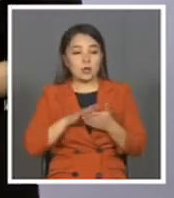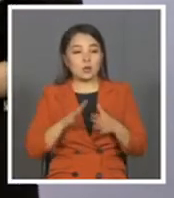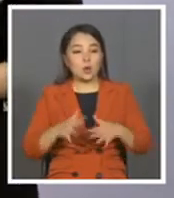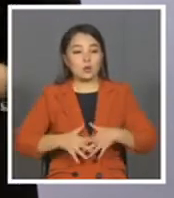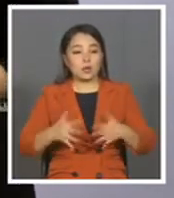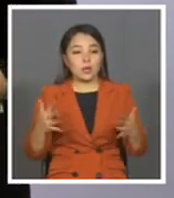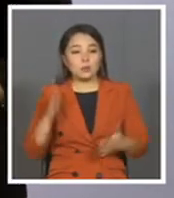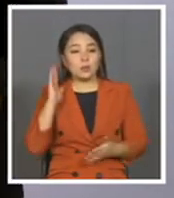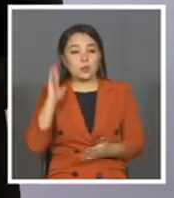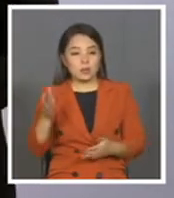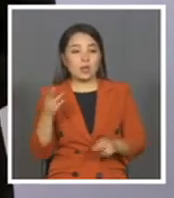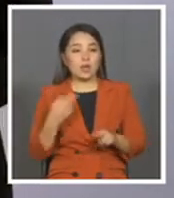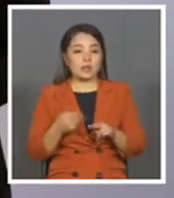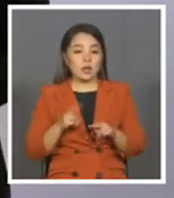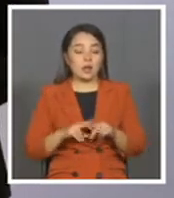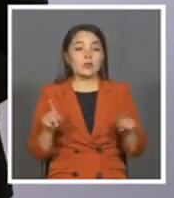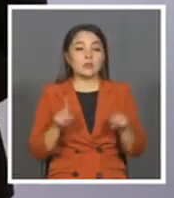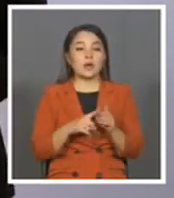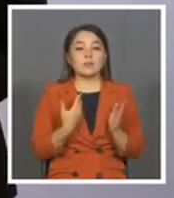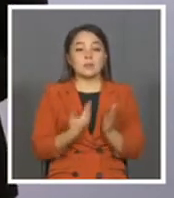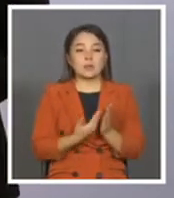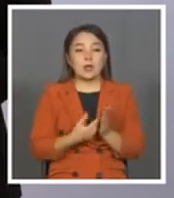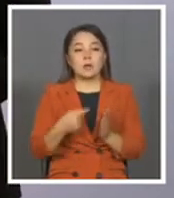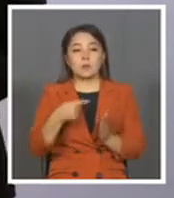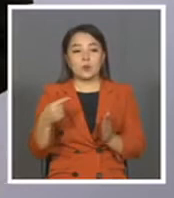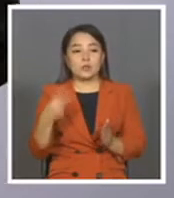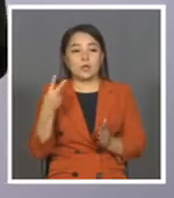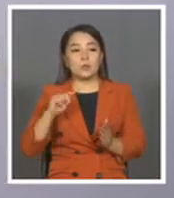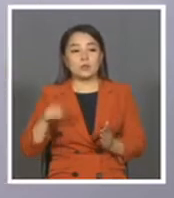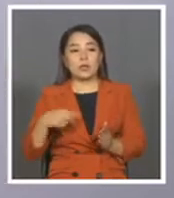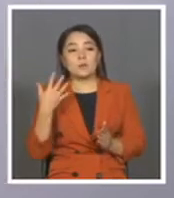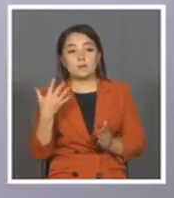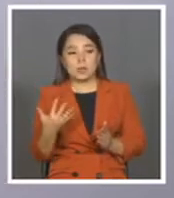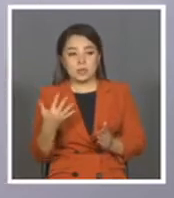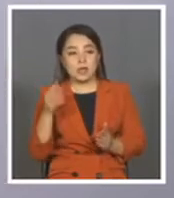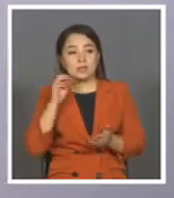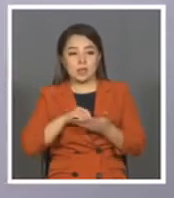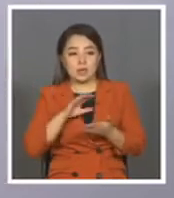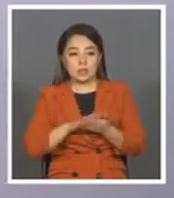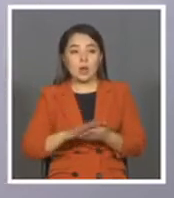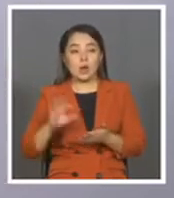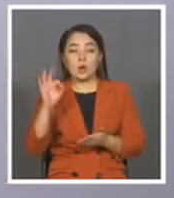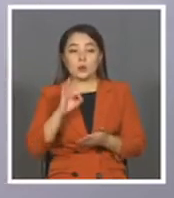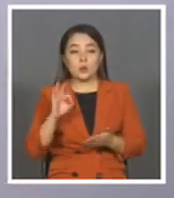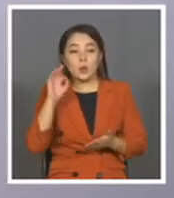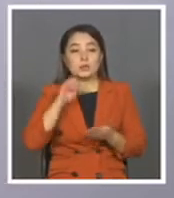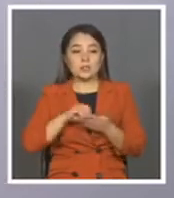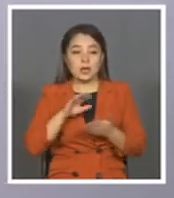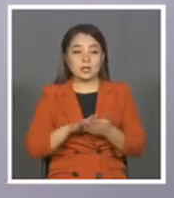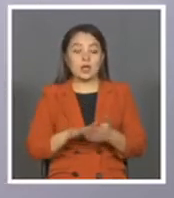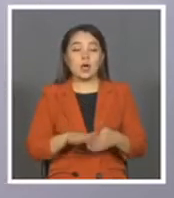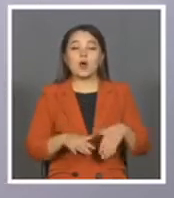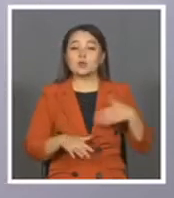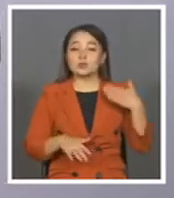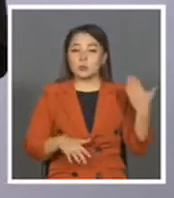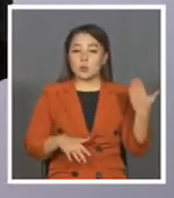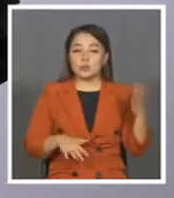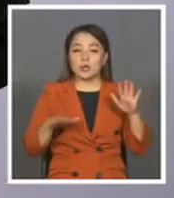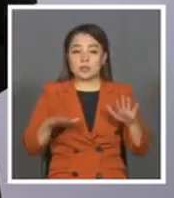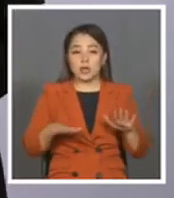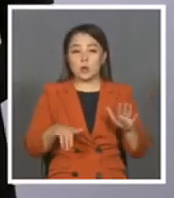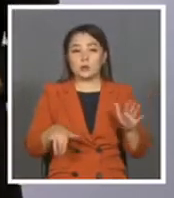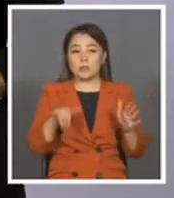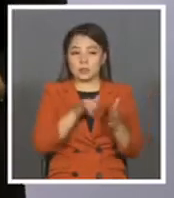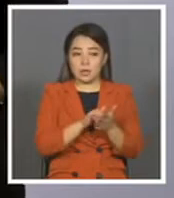болады. Сол сияқты, мысалы, минус 2,5 саны 0 санының сол жағында орналасқандықтан, біз